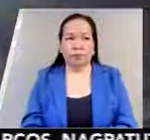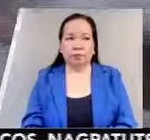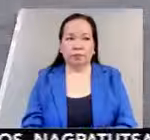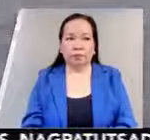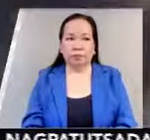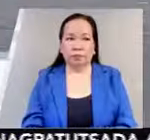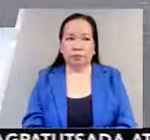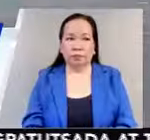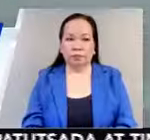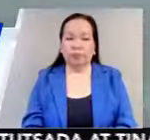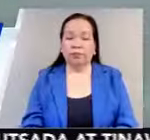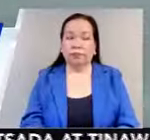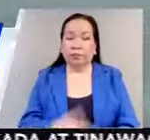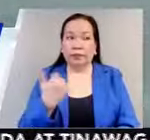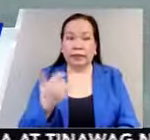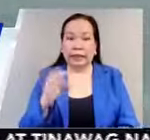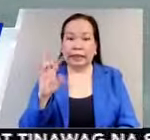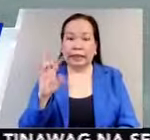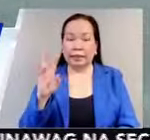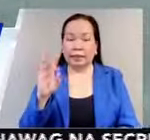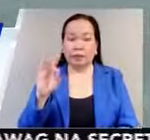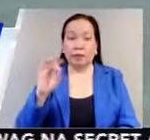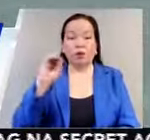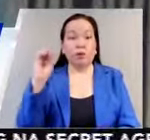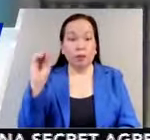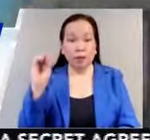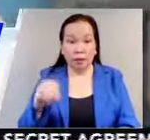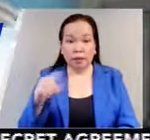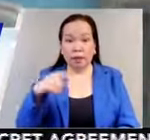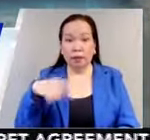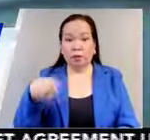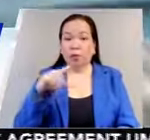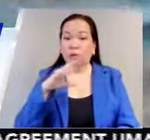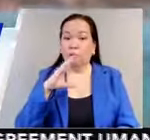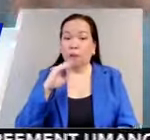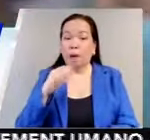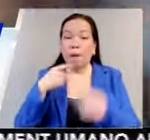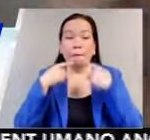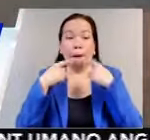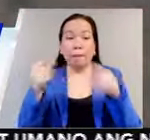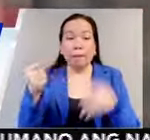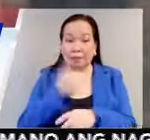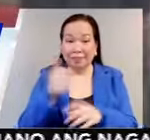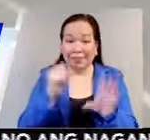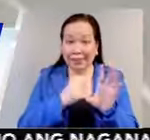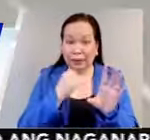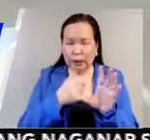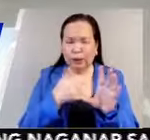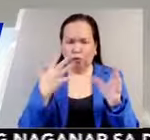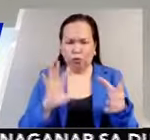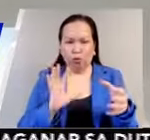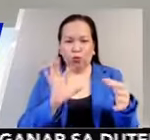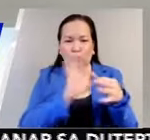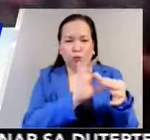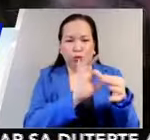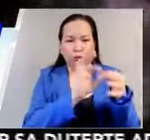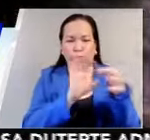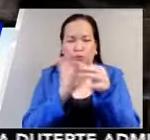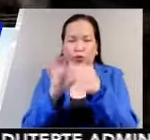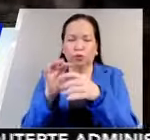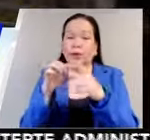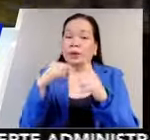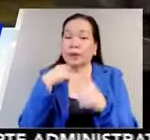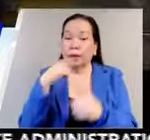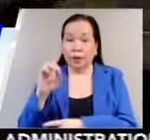Nasa 78% na raw ng mga pampublikong transportasyon sa bansa ang consolidated na ayon sa Department of Transportation.